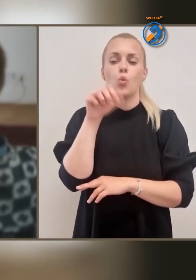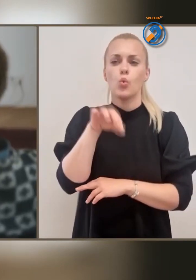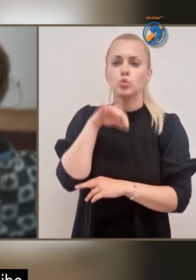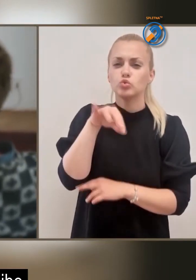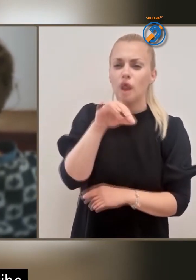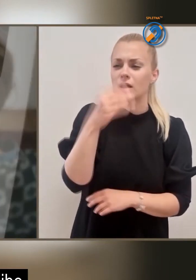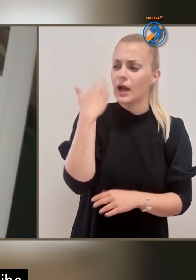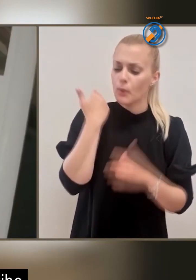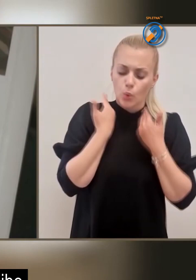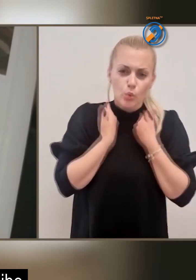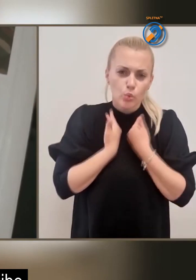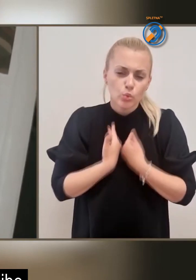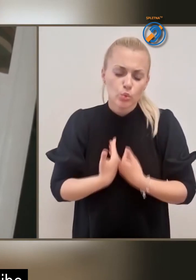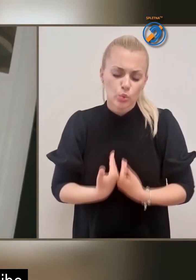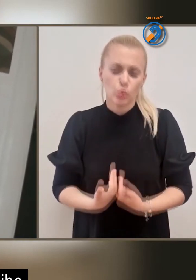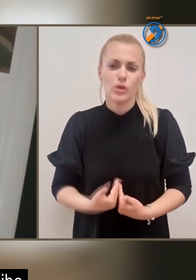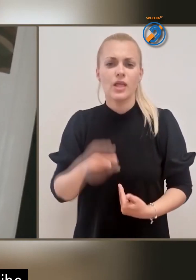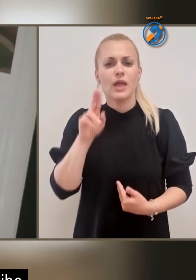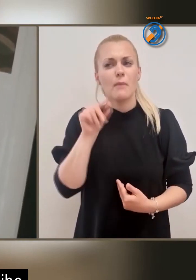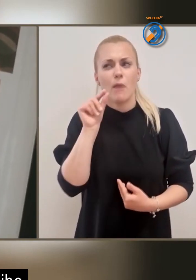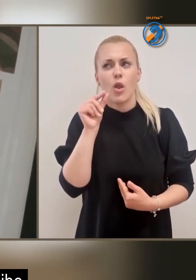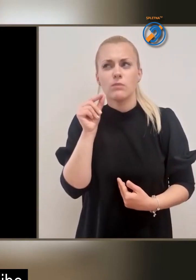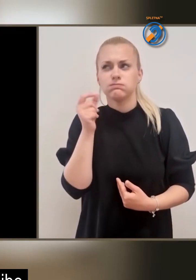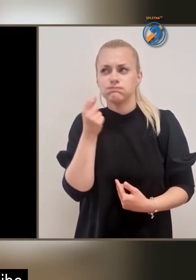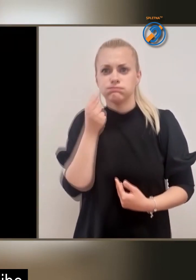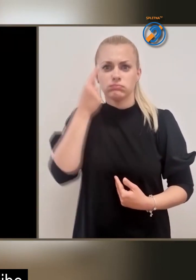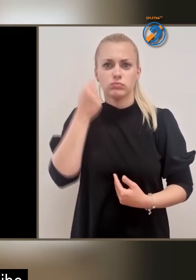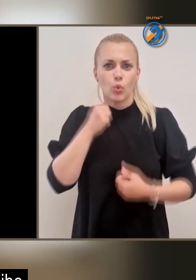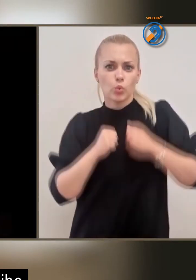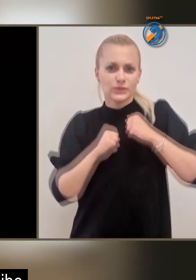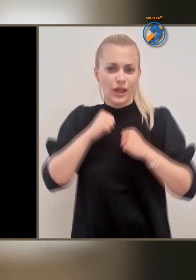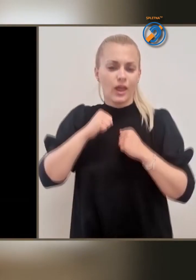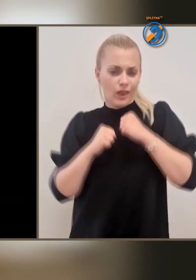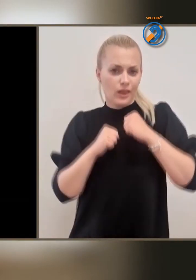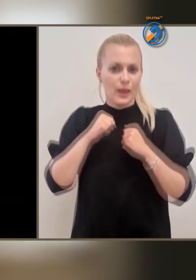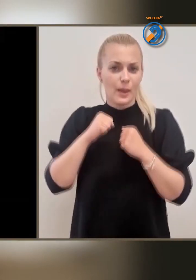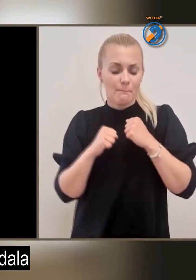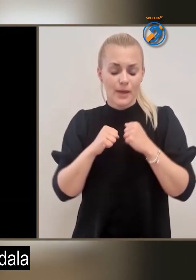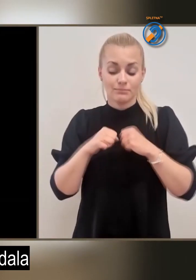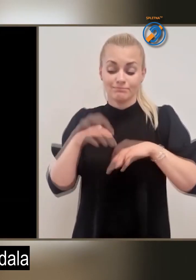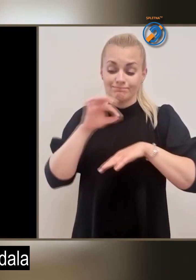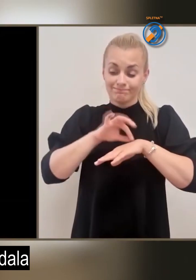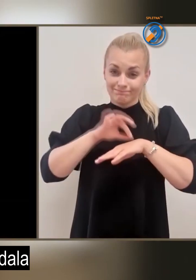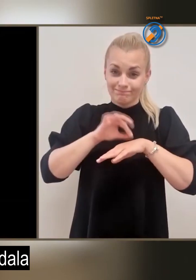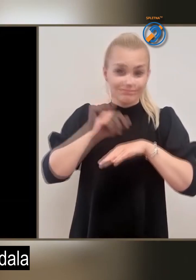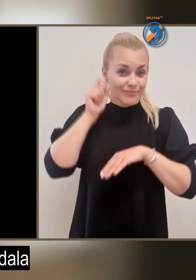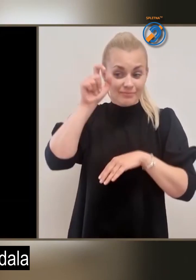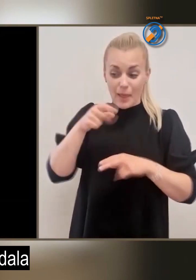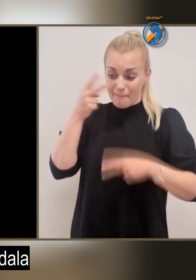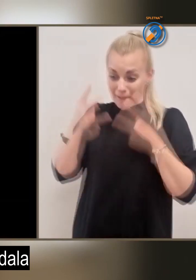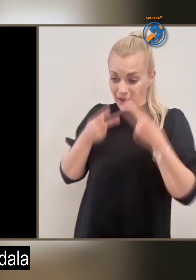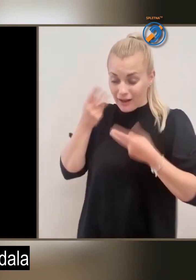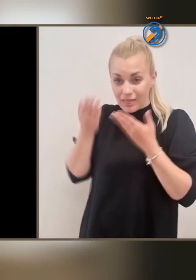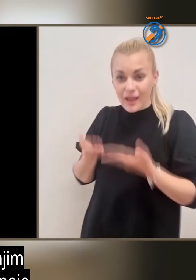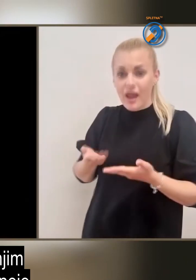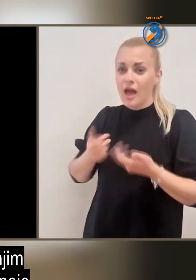je včasih, ko je bil utrujen, da je imel take nenavadne vzgibe. Pediatrinja ga je pogledala in